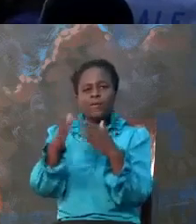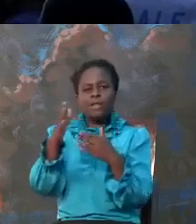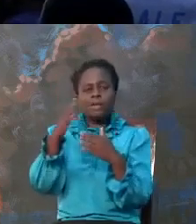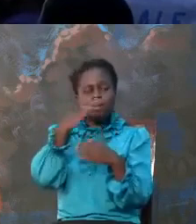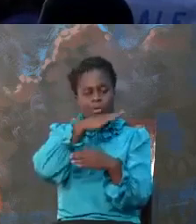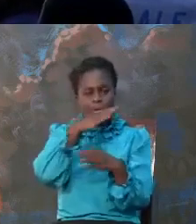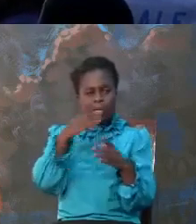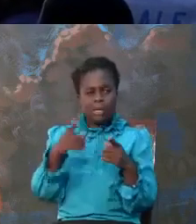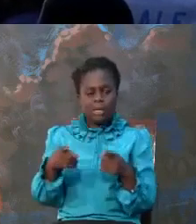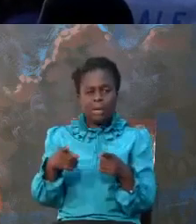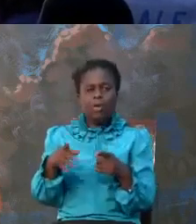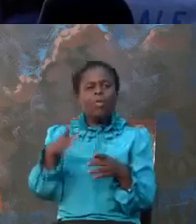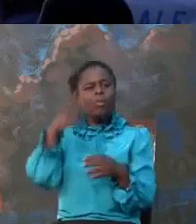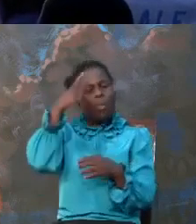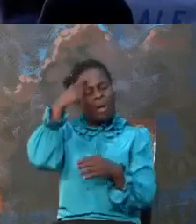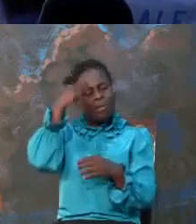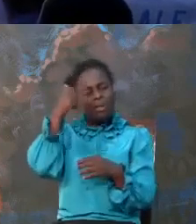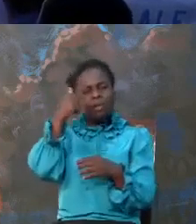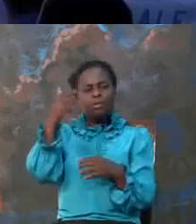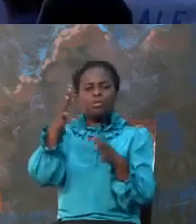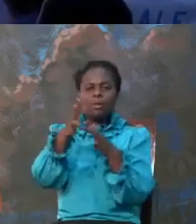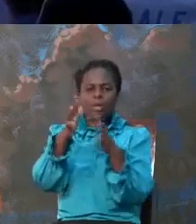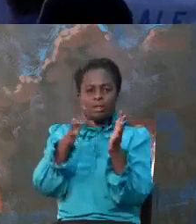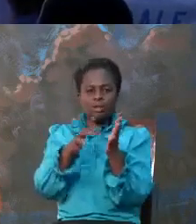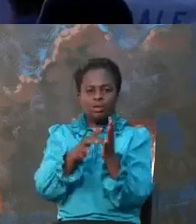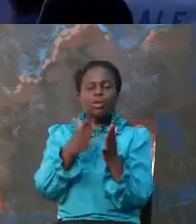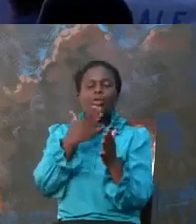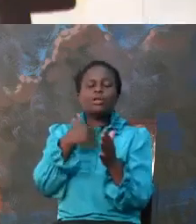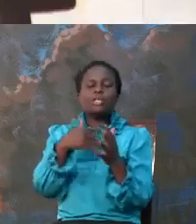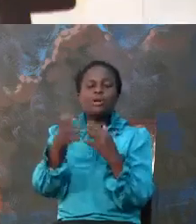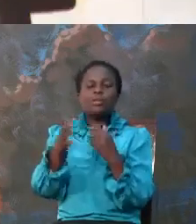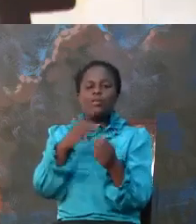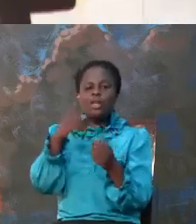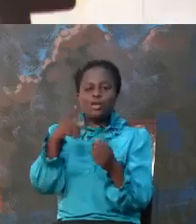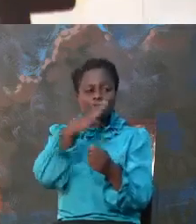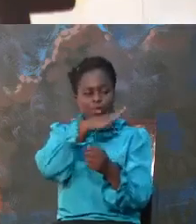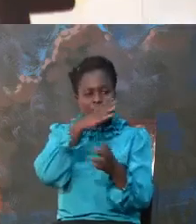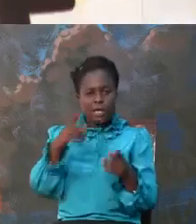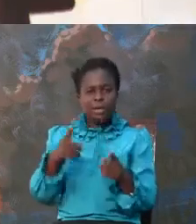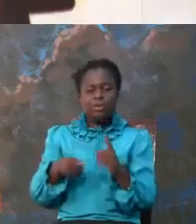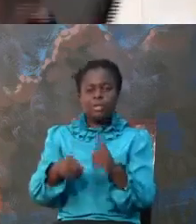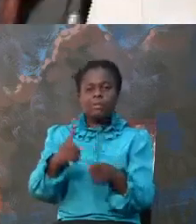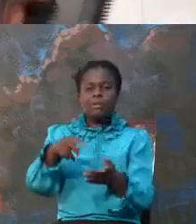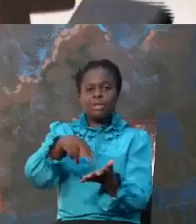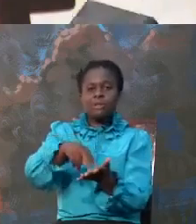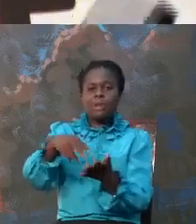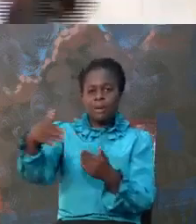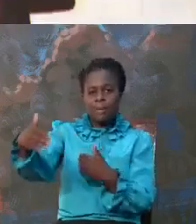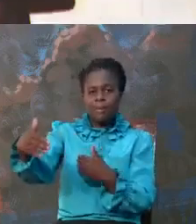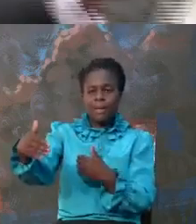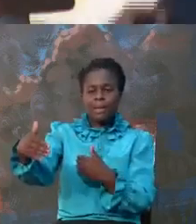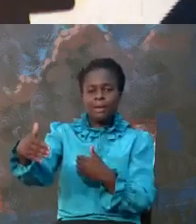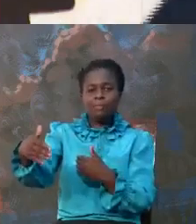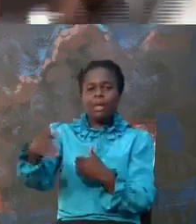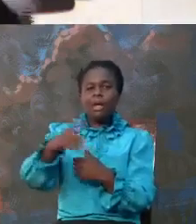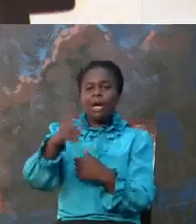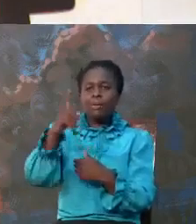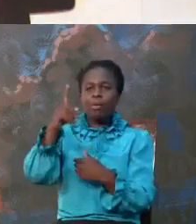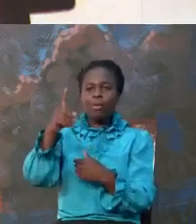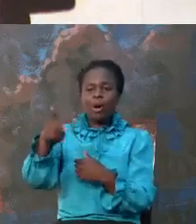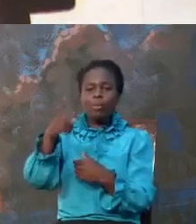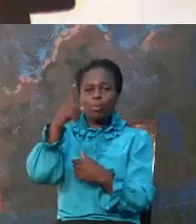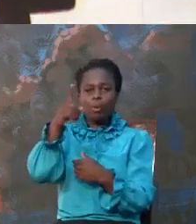ya leo. Muamini tu. Na unahitaji kufanya hivyo jioni ya leo, tembea pia uje hapa mbele, kwamba Yesu ninakuja. Kama uko hapa, wewe